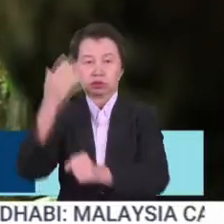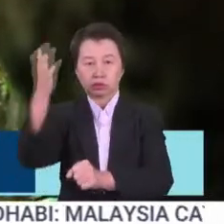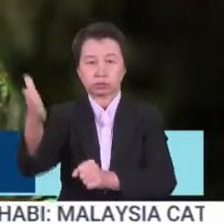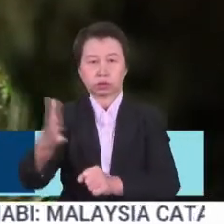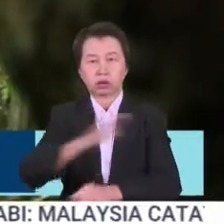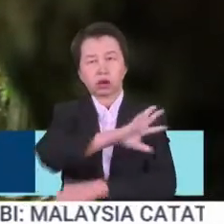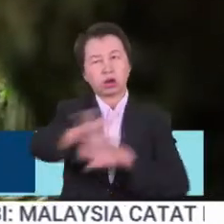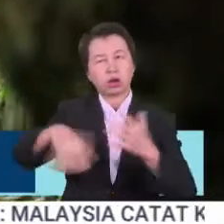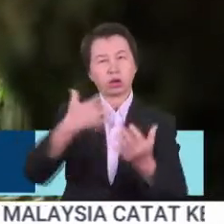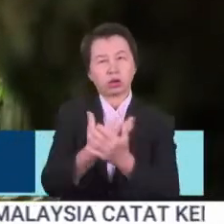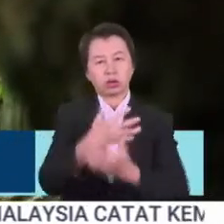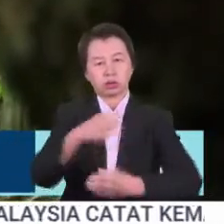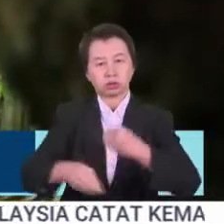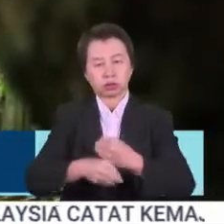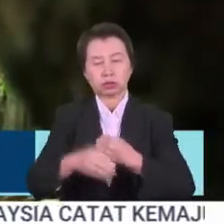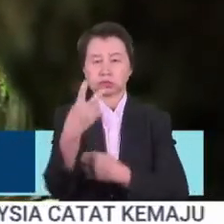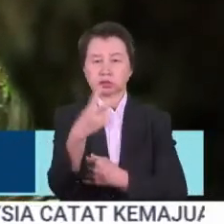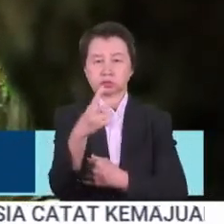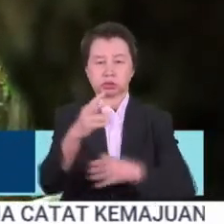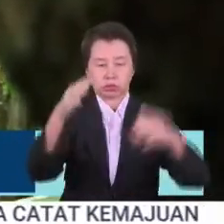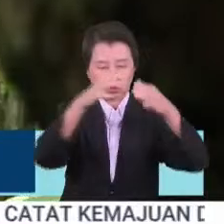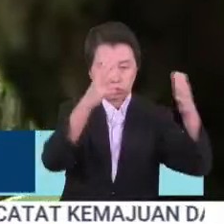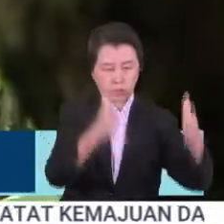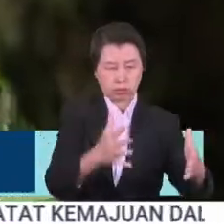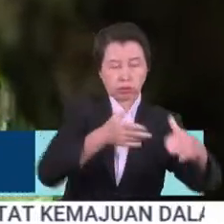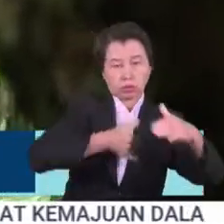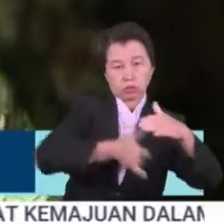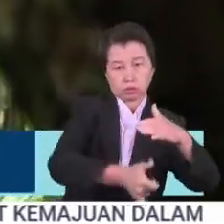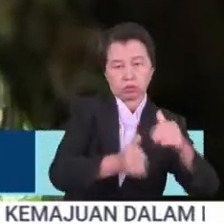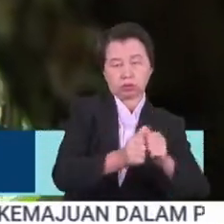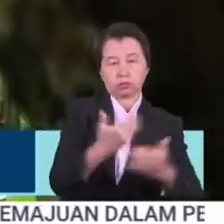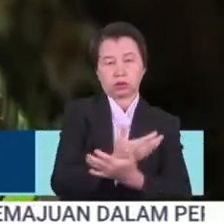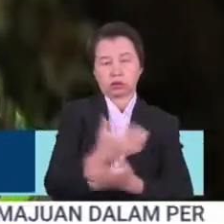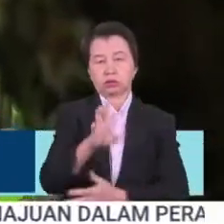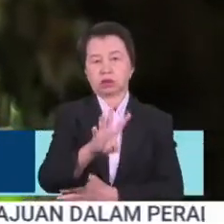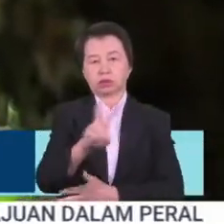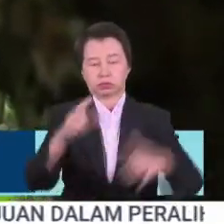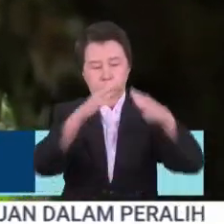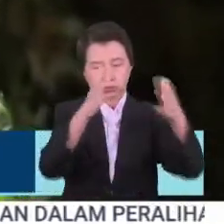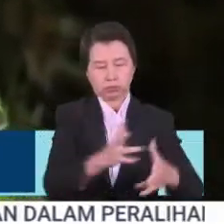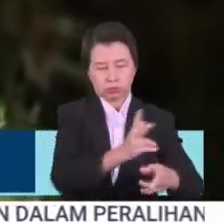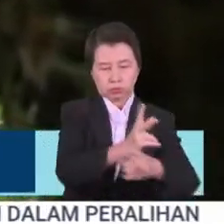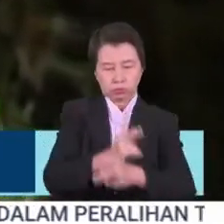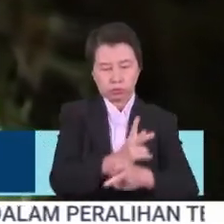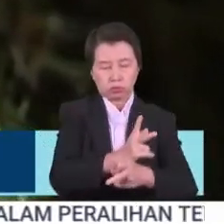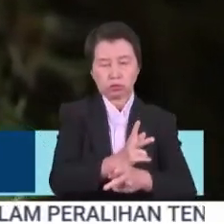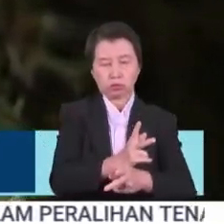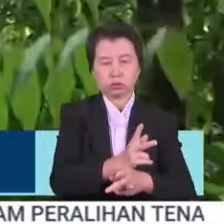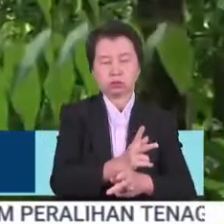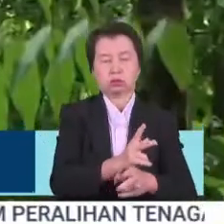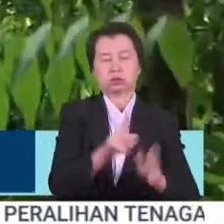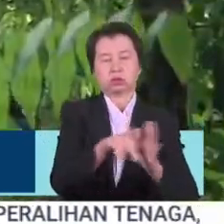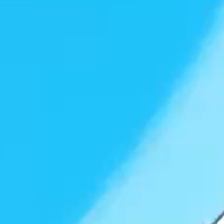Secara keseluruhan, penambahan 19 pos baharu itu akan melengkapkan 42 pos kawalan beroperasi.